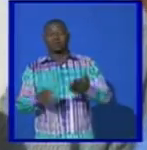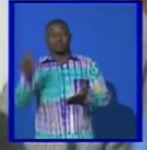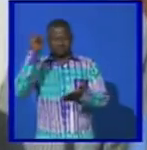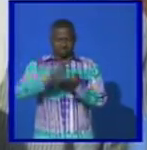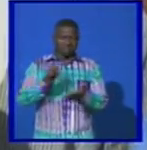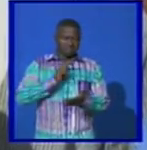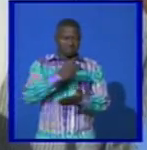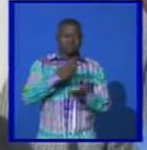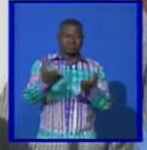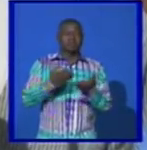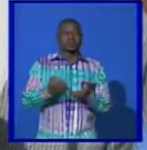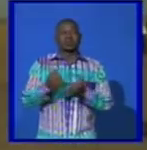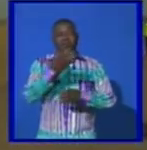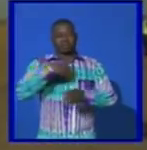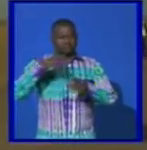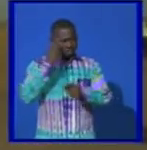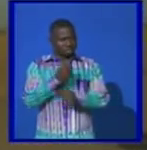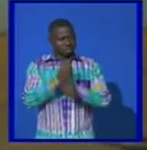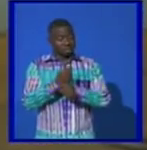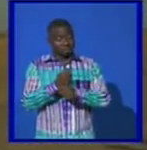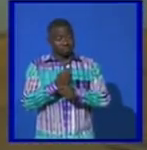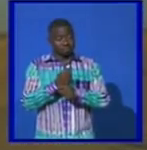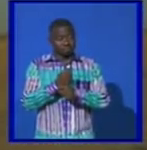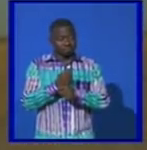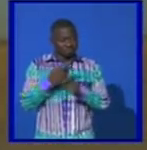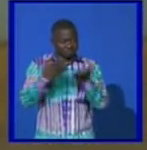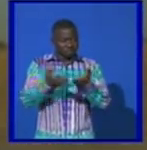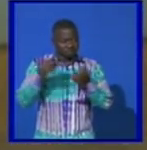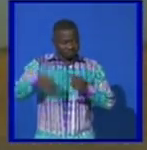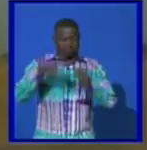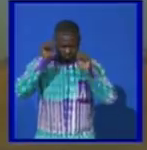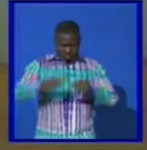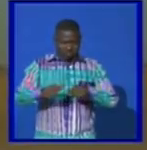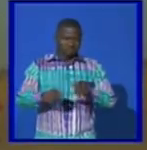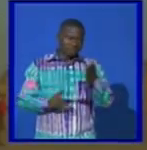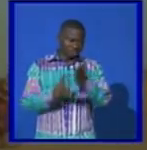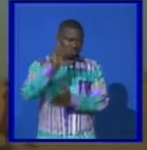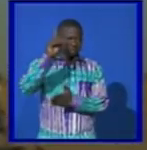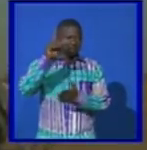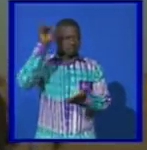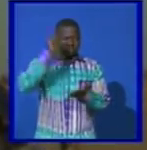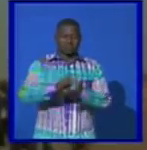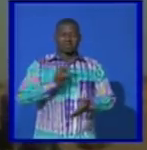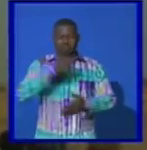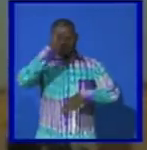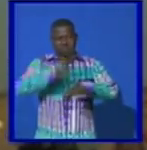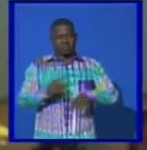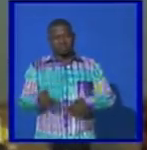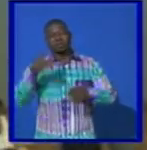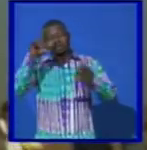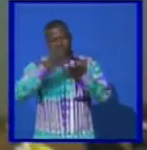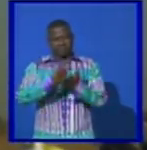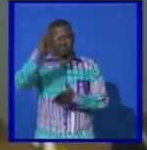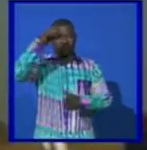d'opérationnaliser. Et ce plan de relance veut d'abord que nous puissions développer ce qu'on appelle les vols intérieurs. En parlant de vols intérieurs,